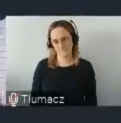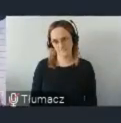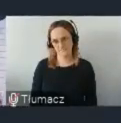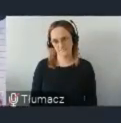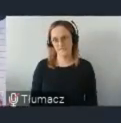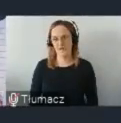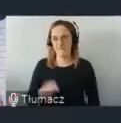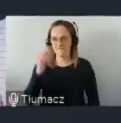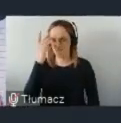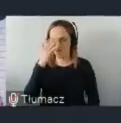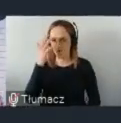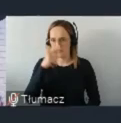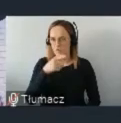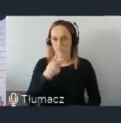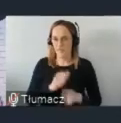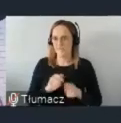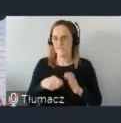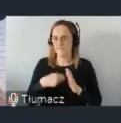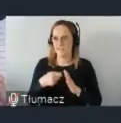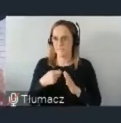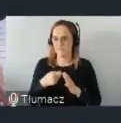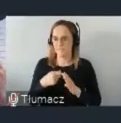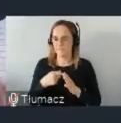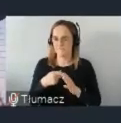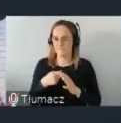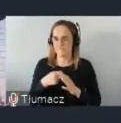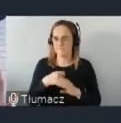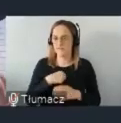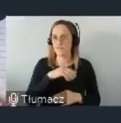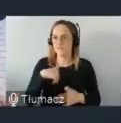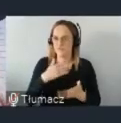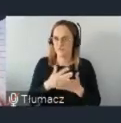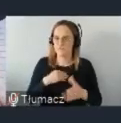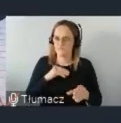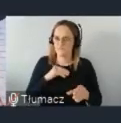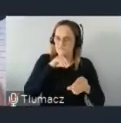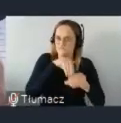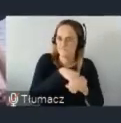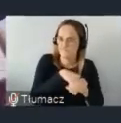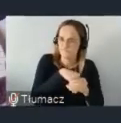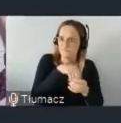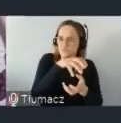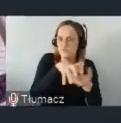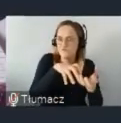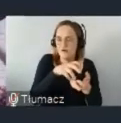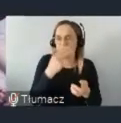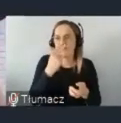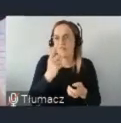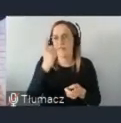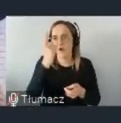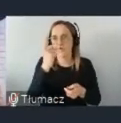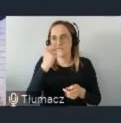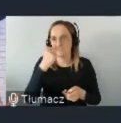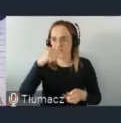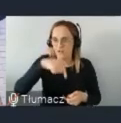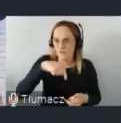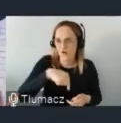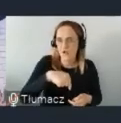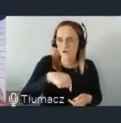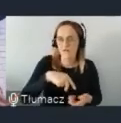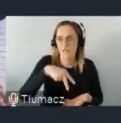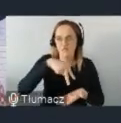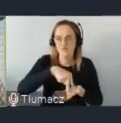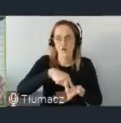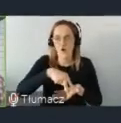Teraz wyobraźcie sobie, że to nie jest tylko film, ale jesteśmy zanurzeni w tej przestrzeni. Widzimy, co jest na górze, co jest na dole. Jak stoimy